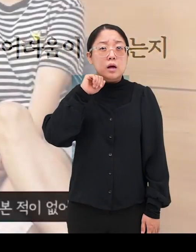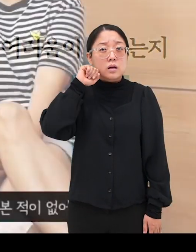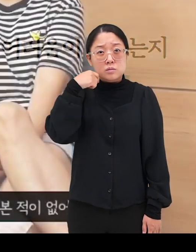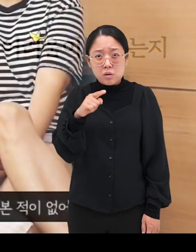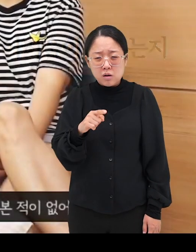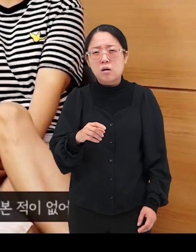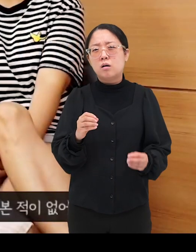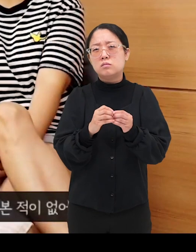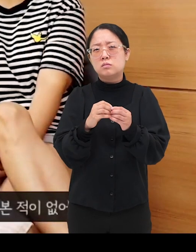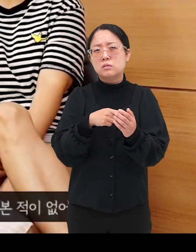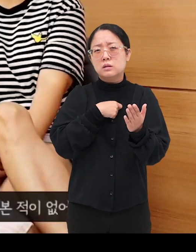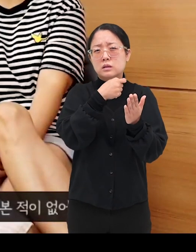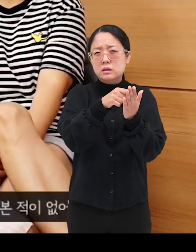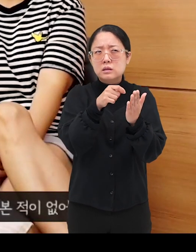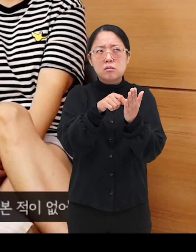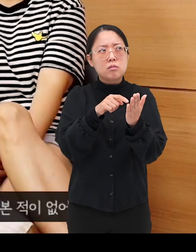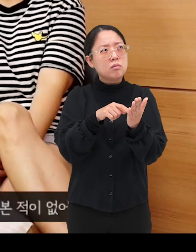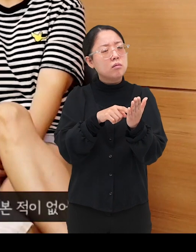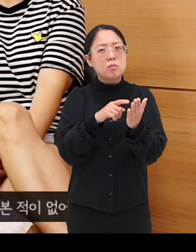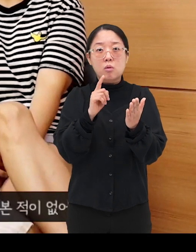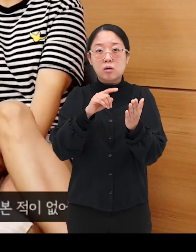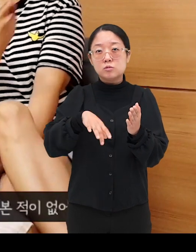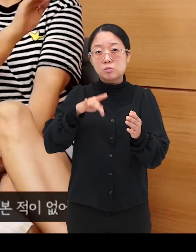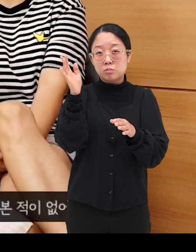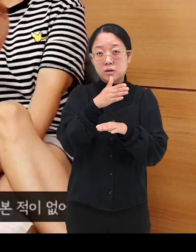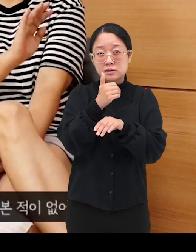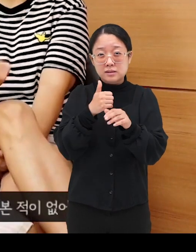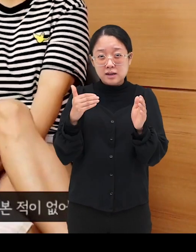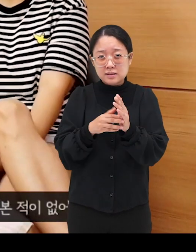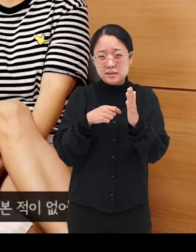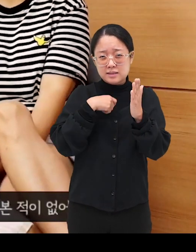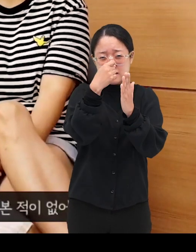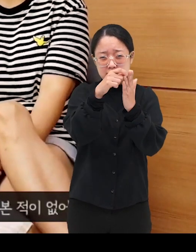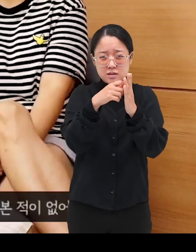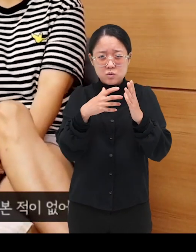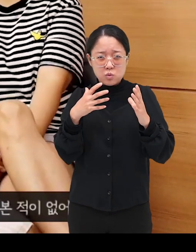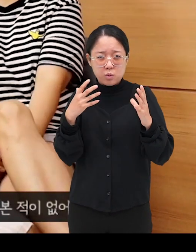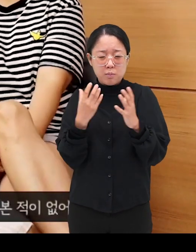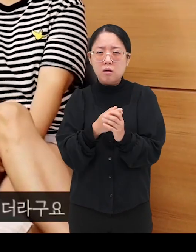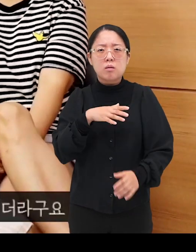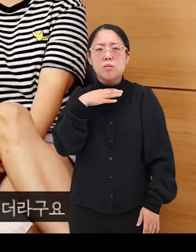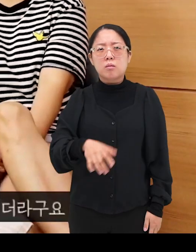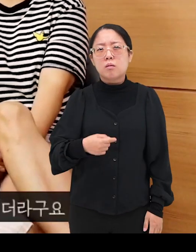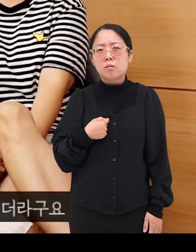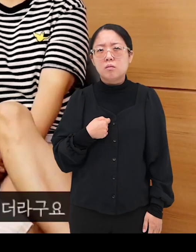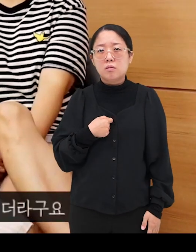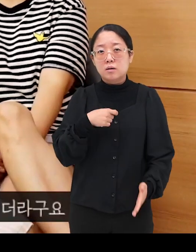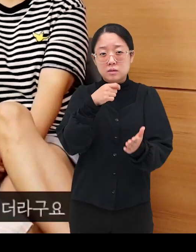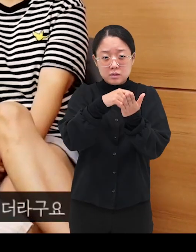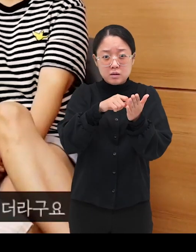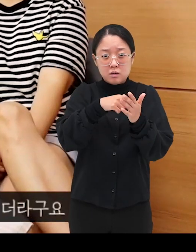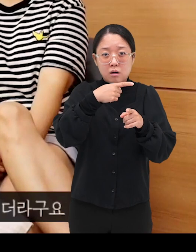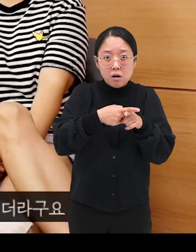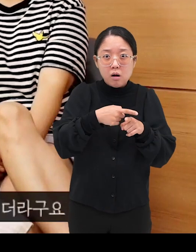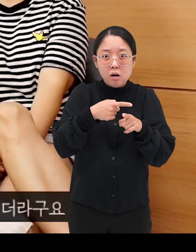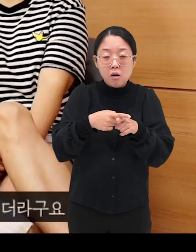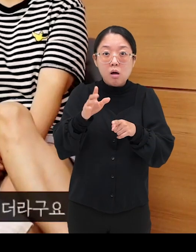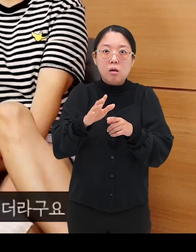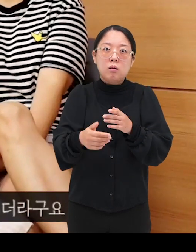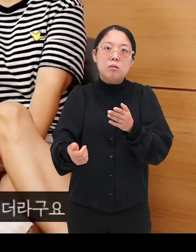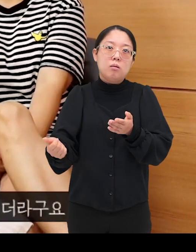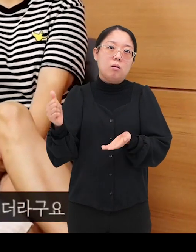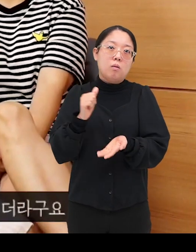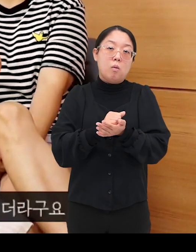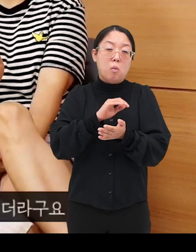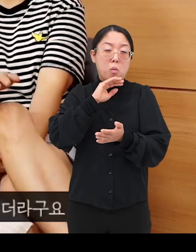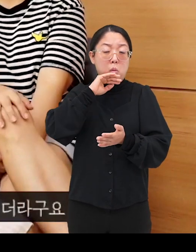어려웠던 거는 저는 이제 글을 한 번도 이렇게 처음부터 끝까지 완성을 해본 적이 없어가지고 그전에도 글을 쓰다가